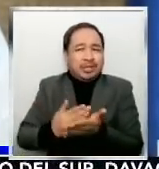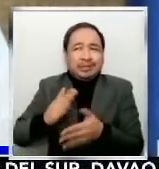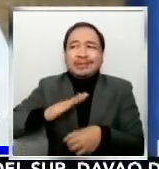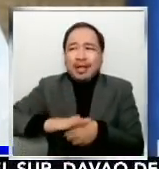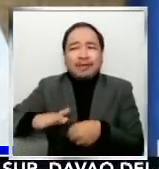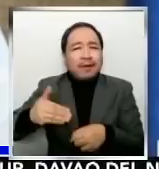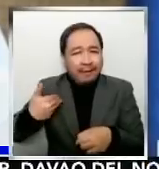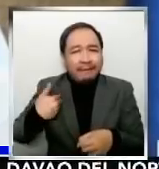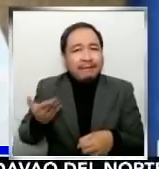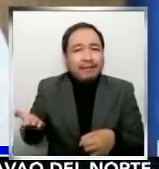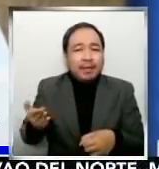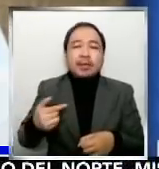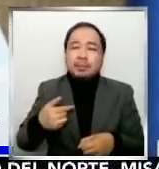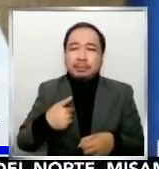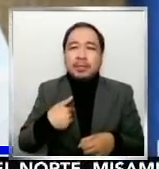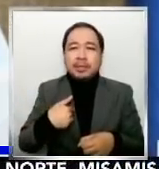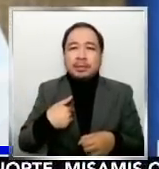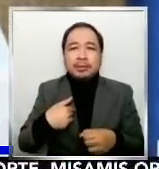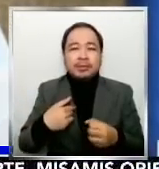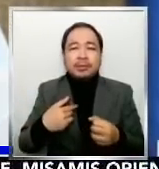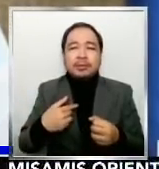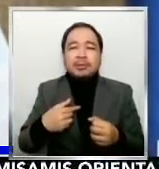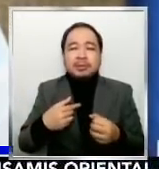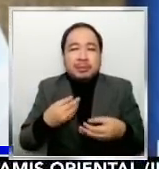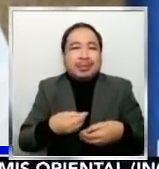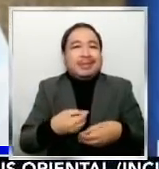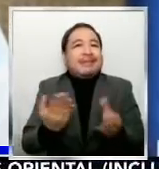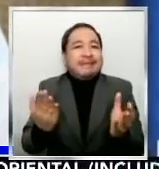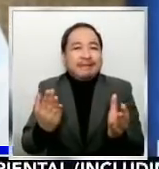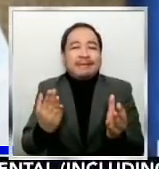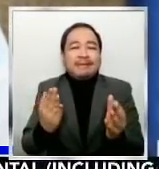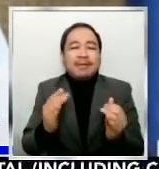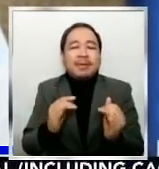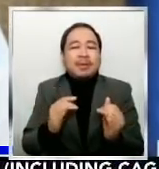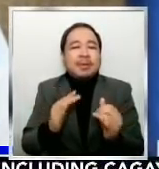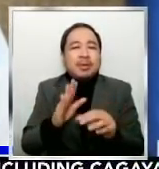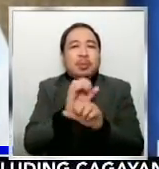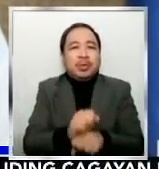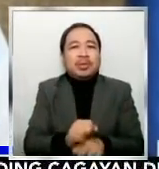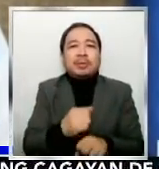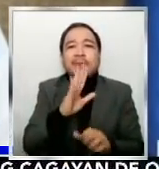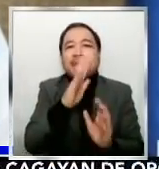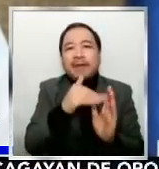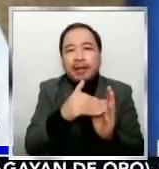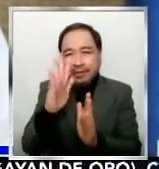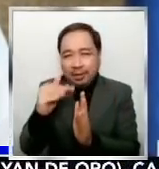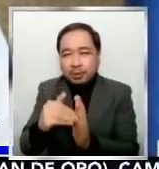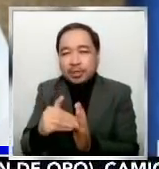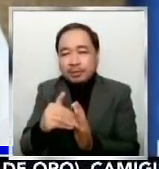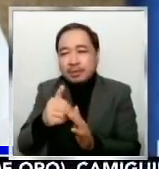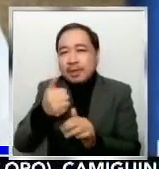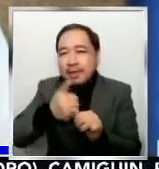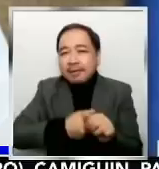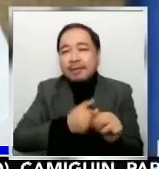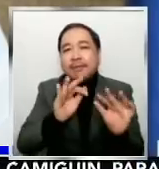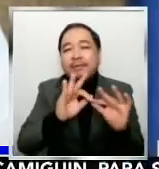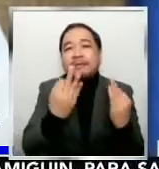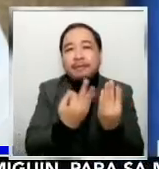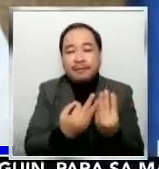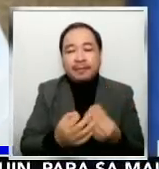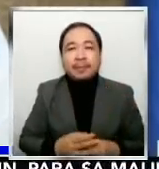magbigay ako ng the usual? I'm giving 5,000 per family.